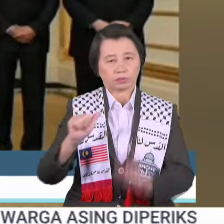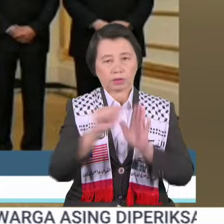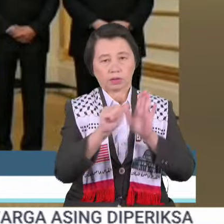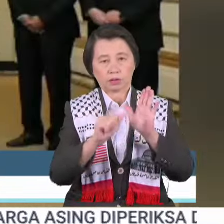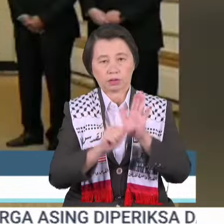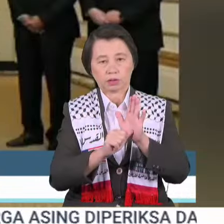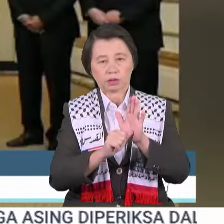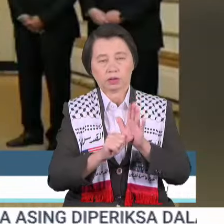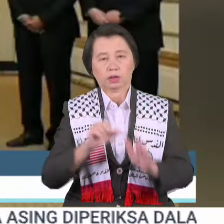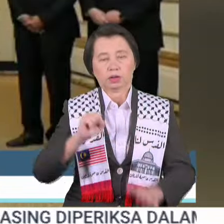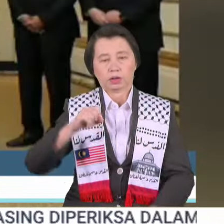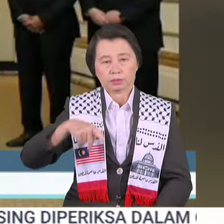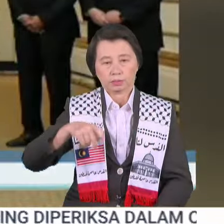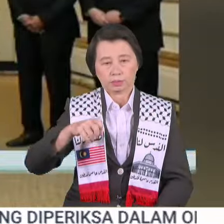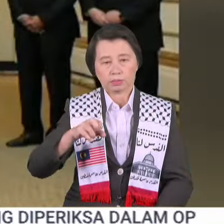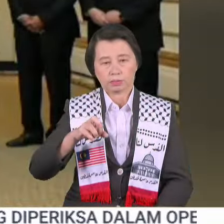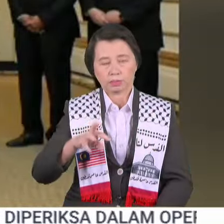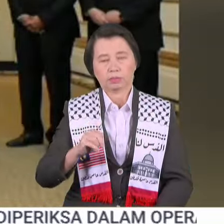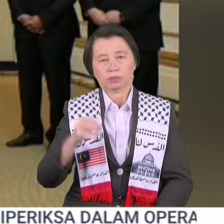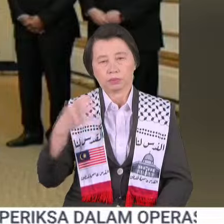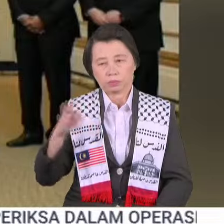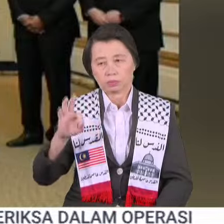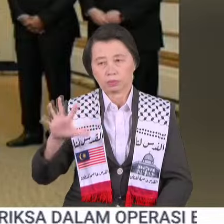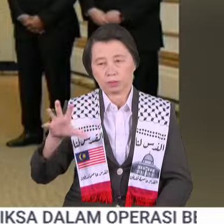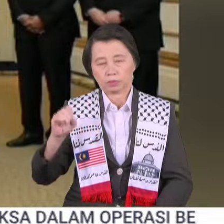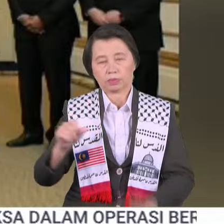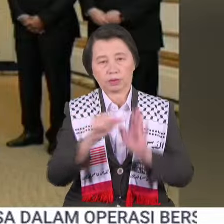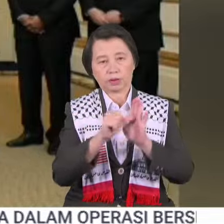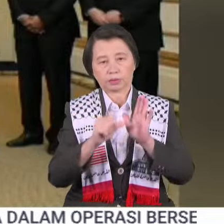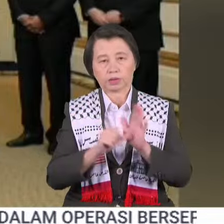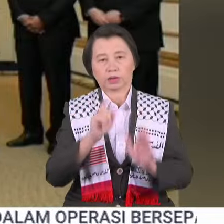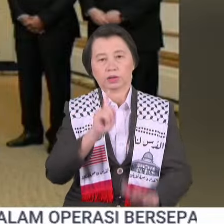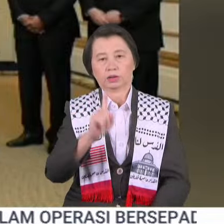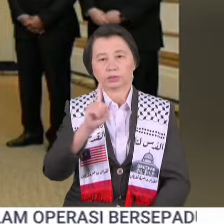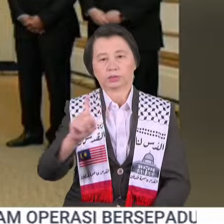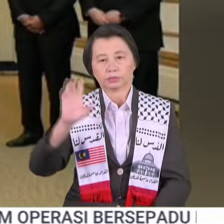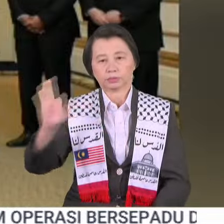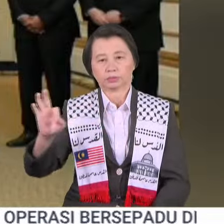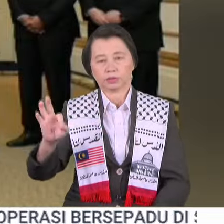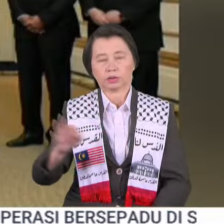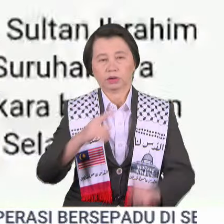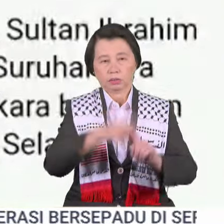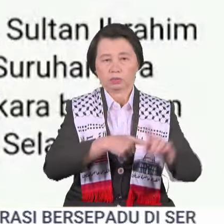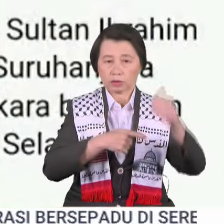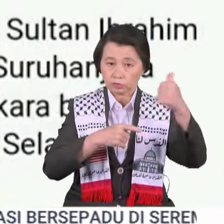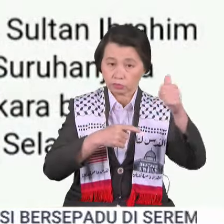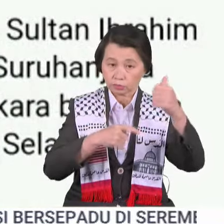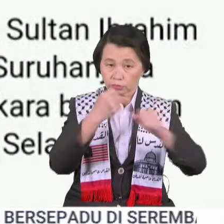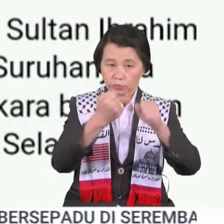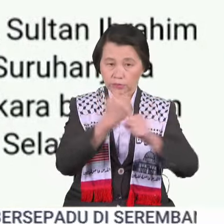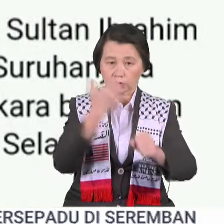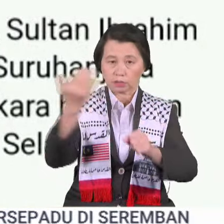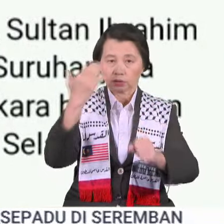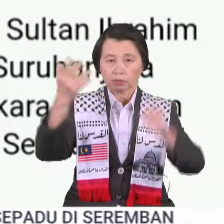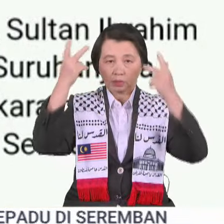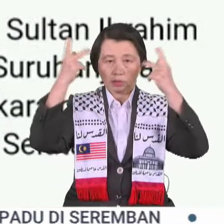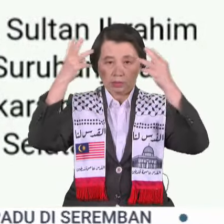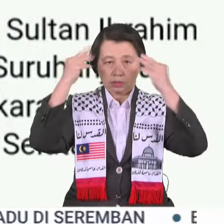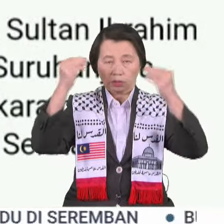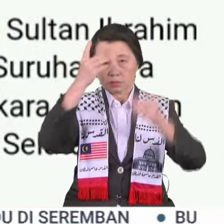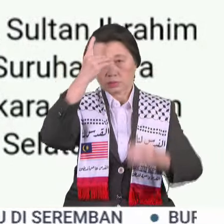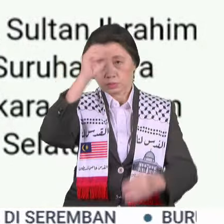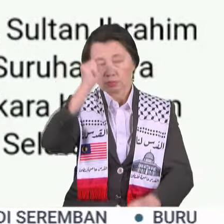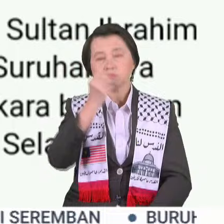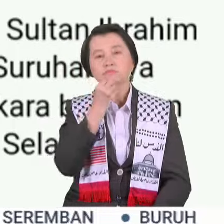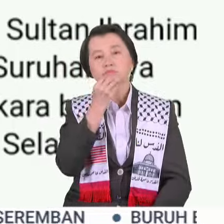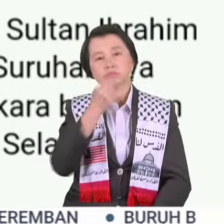suruhanjaya siasatan 1950 akta 119 pada Oktober tahun lepas Perdana Menteri Datuk Seri Anwar